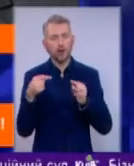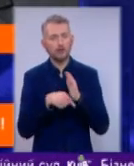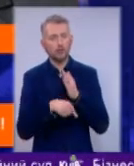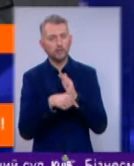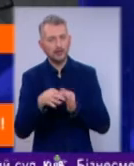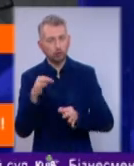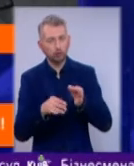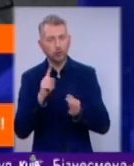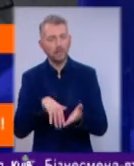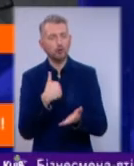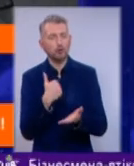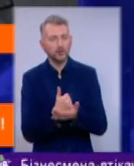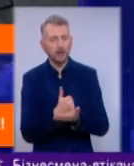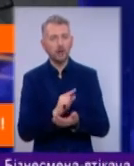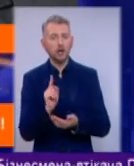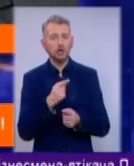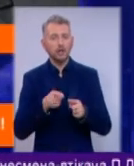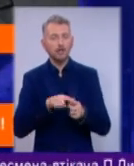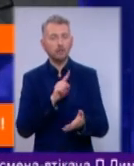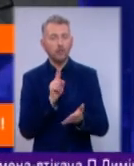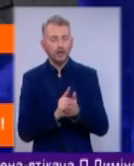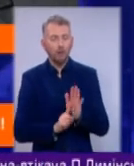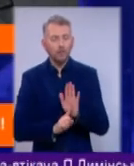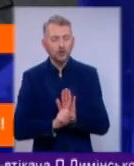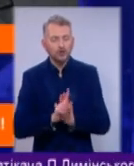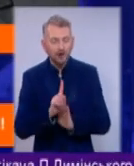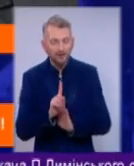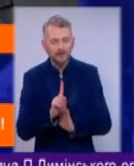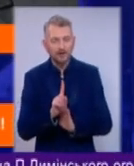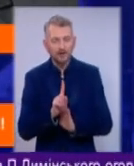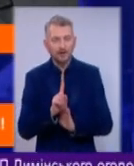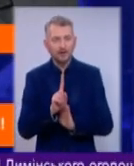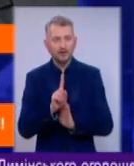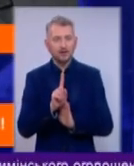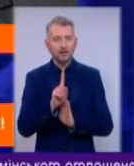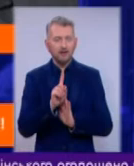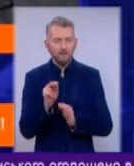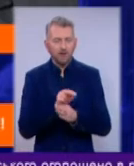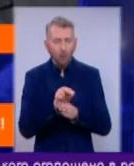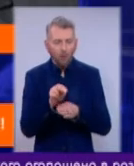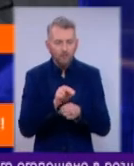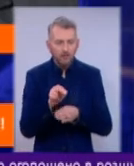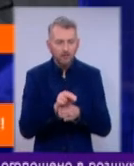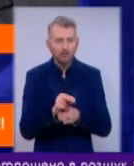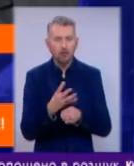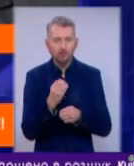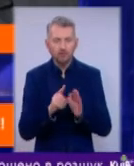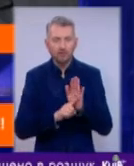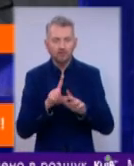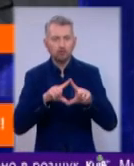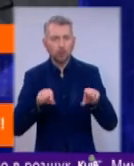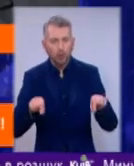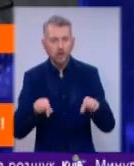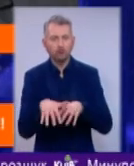суду, але головне, що це повинно починатися, зароджуватися і виховуватися ще зі школи.